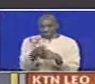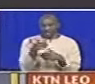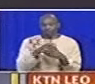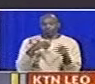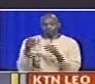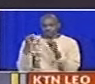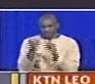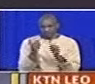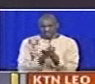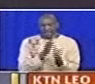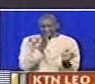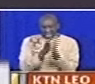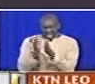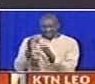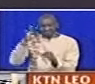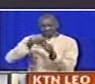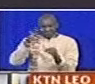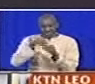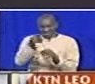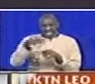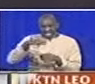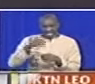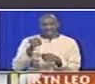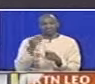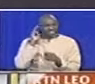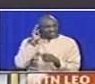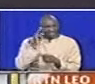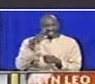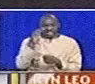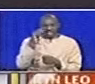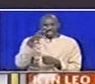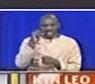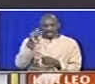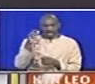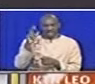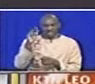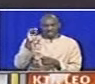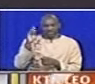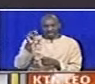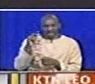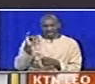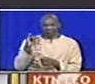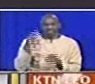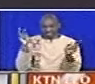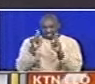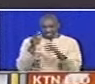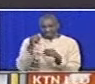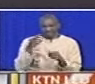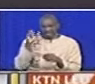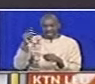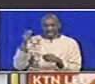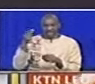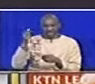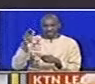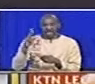Marekebisho ya uchaguzi mdogo katika eneo bunge la Nyari Bari Chache yamekamilika. Mwanahabari wetu Elaitha Ogoti kutoka